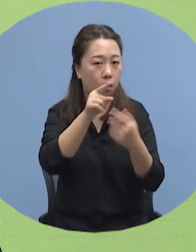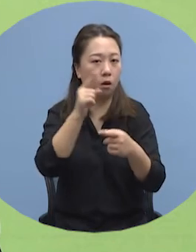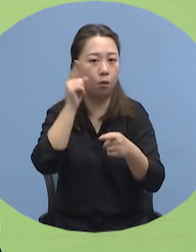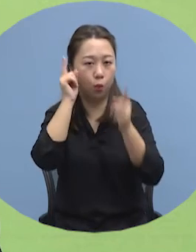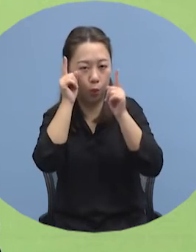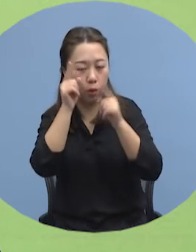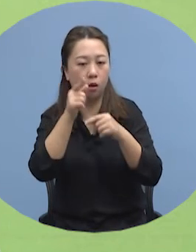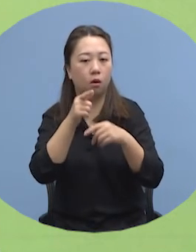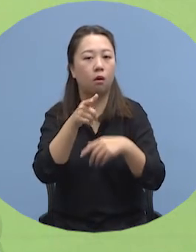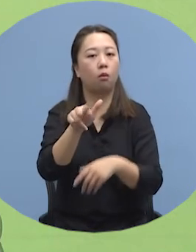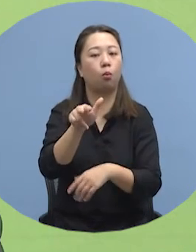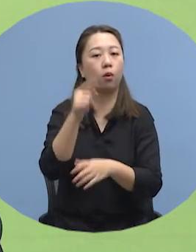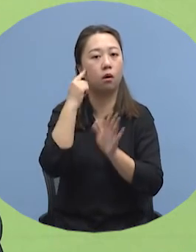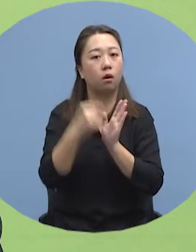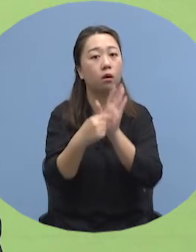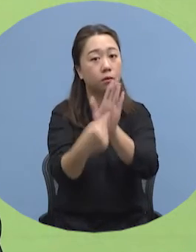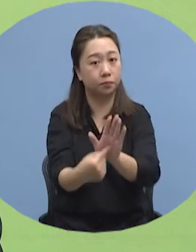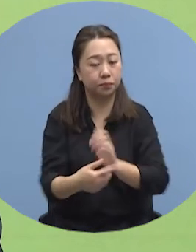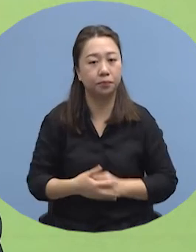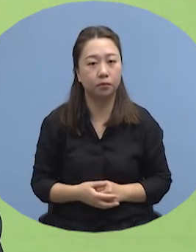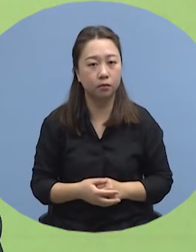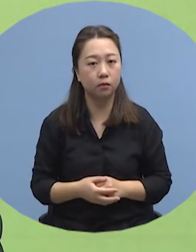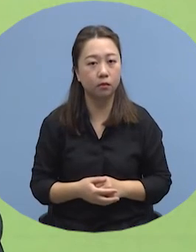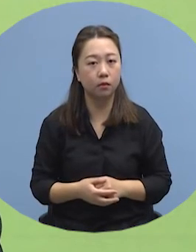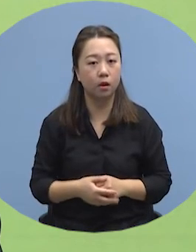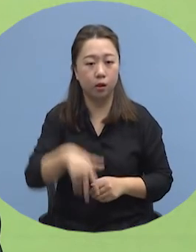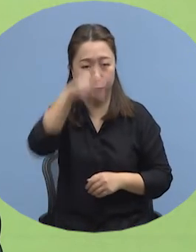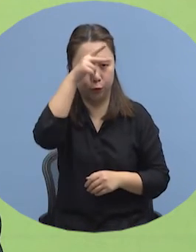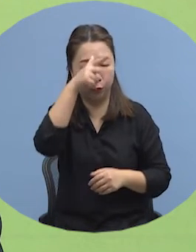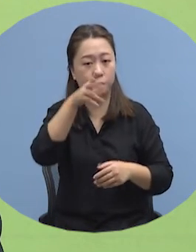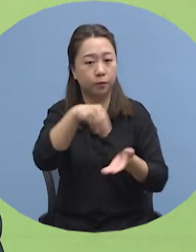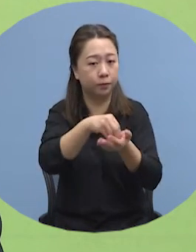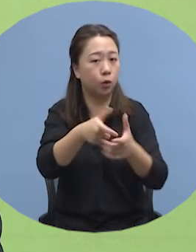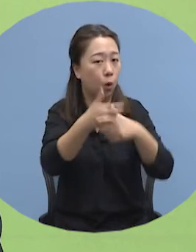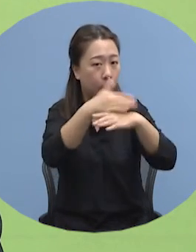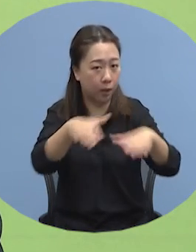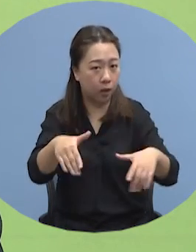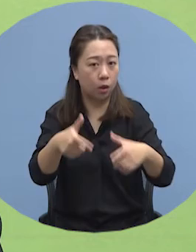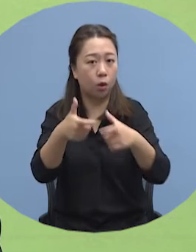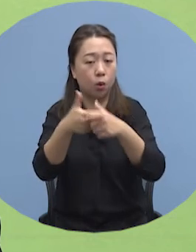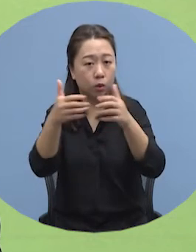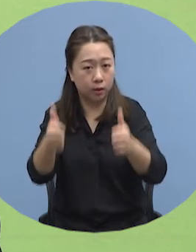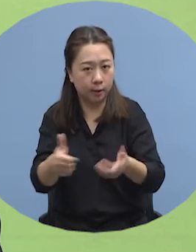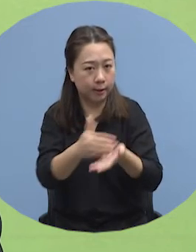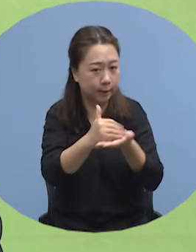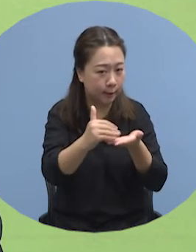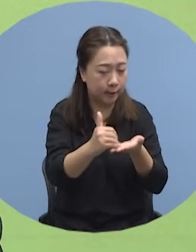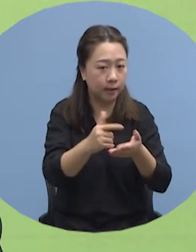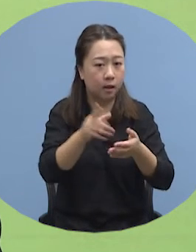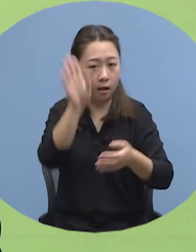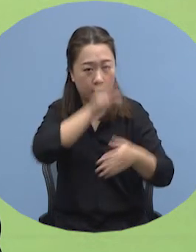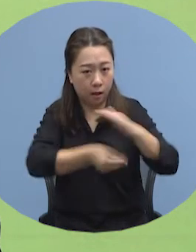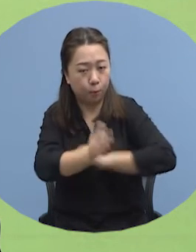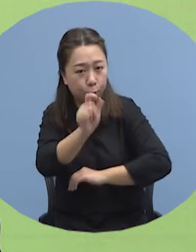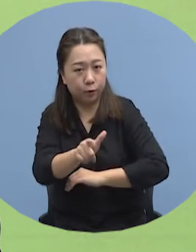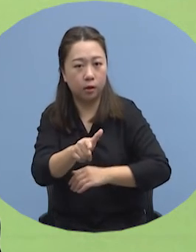理不攻自破，政府會確保選舉在公平公正、廉潔、有序的